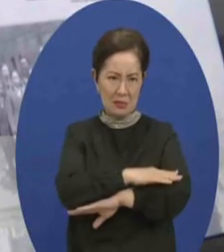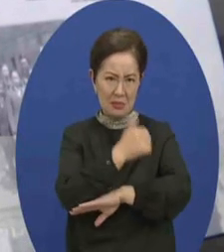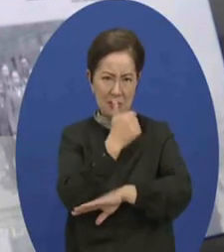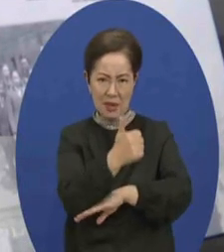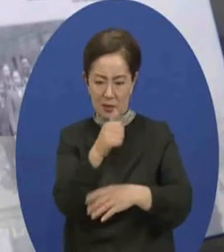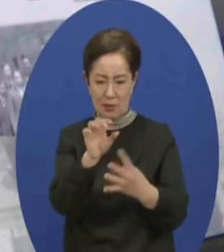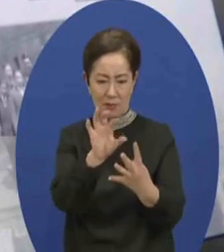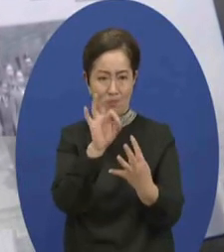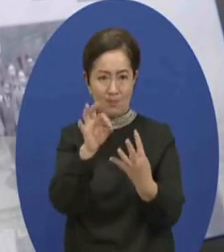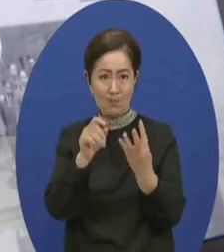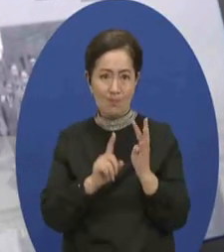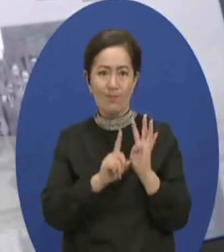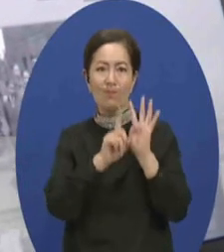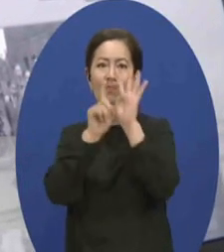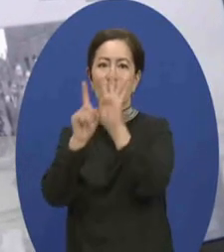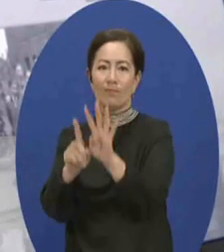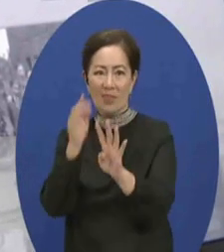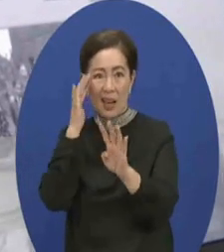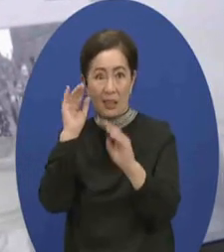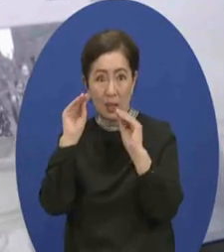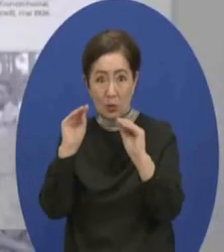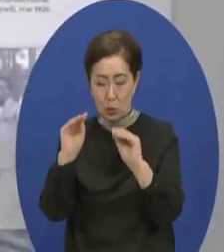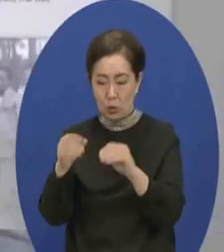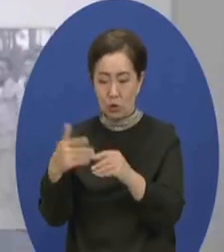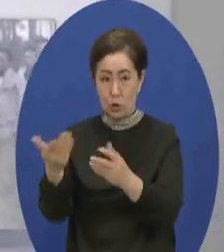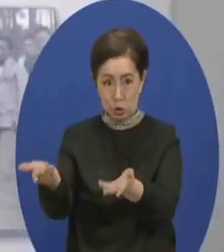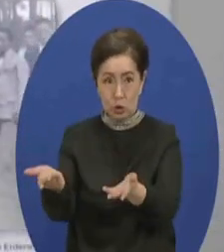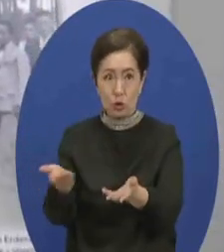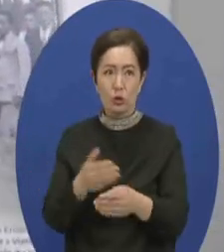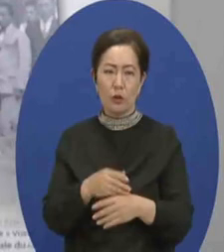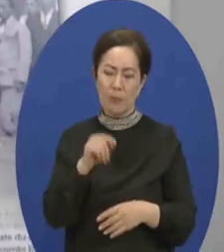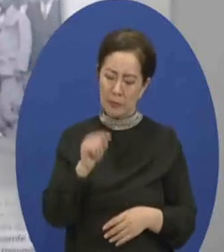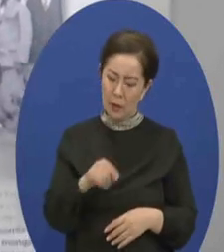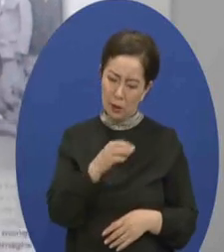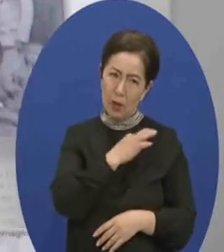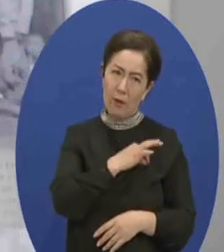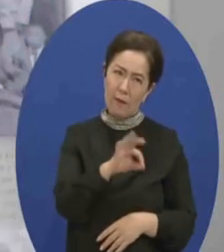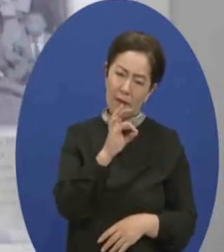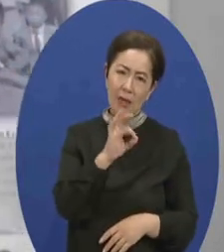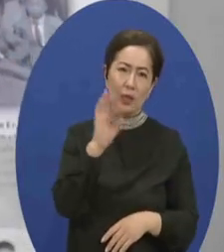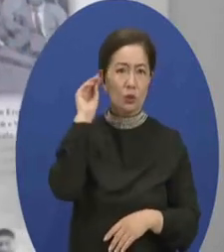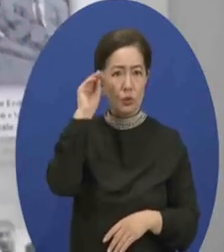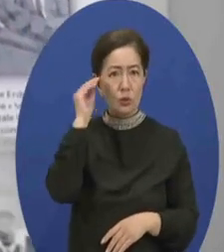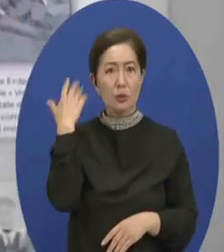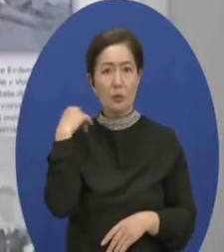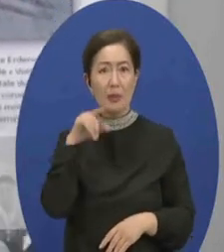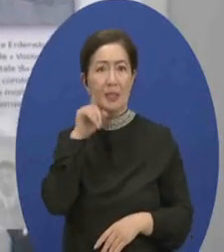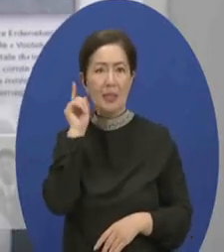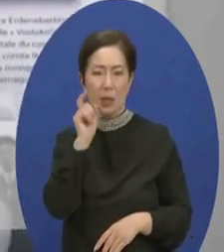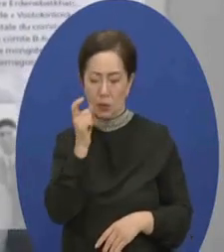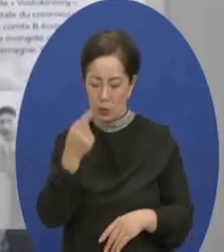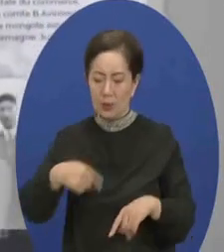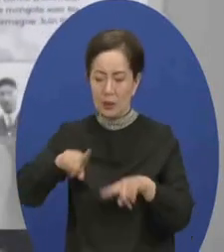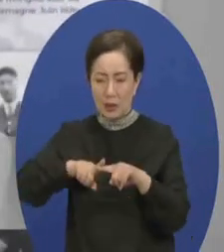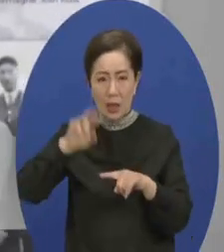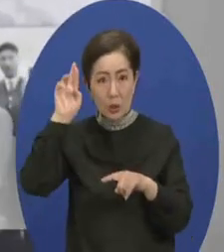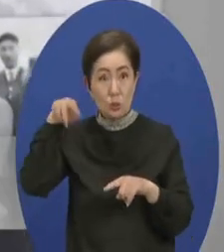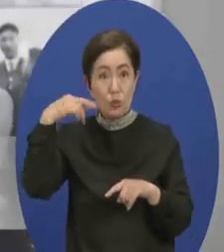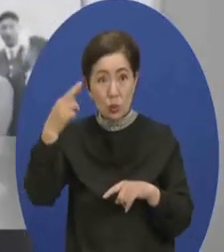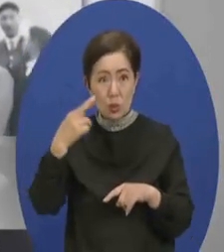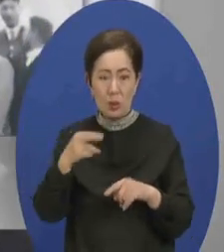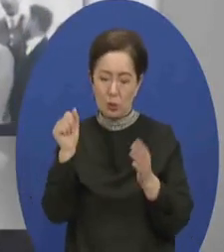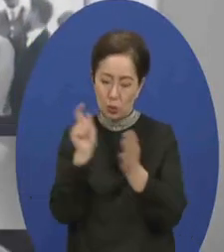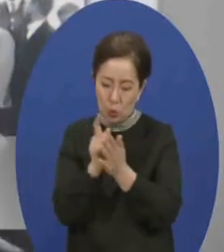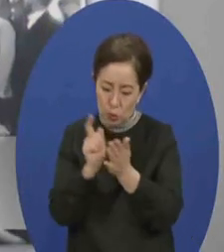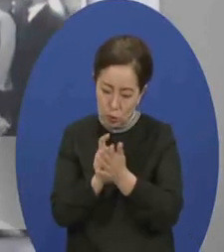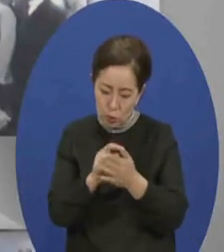байсан залуусыг алс газар сурахаар авч явжээ. Өнөөдөр түүний талаар болон Франц улсад суралцаж байсан залуусыг эргэн дурсаж хэд